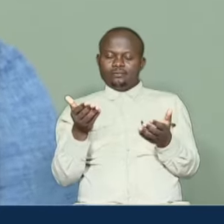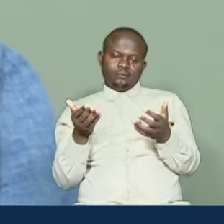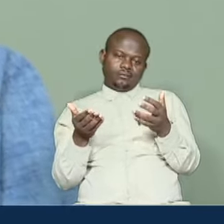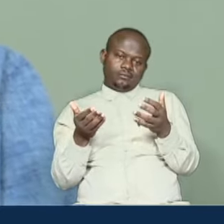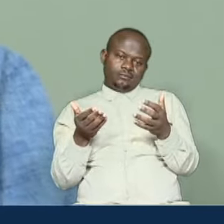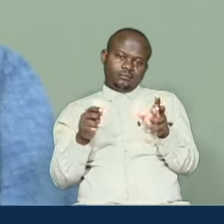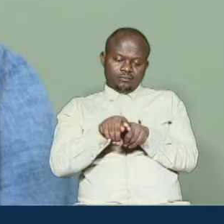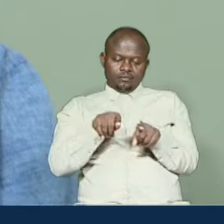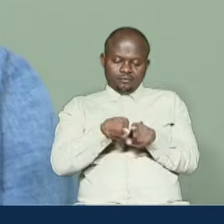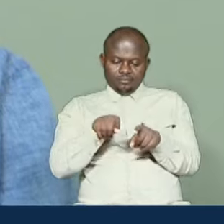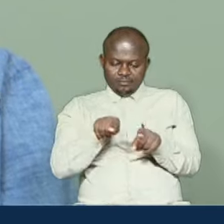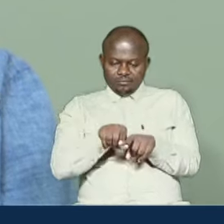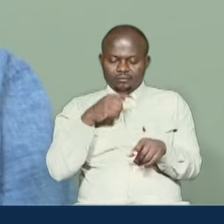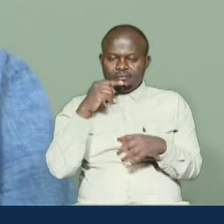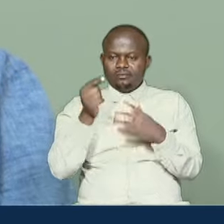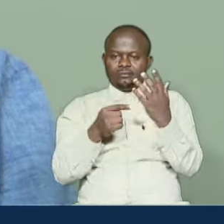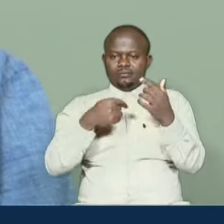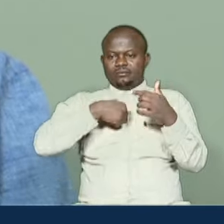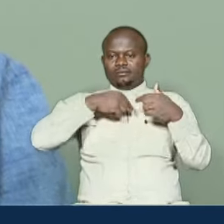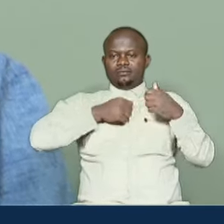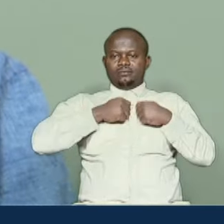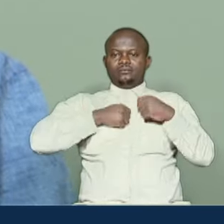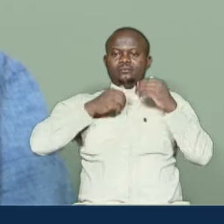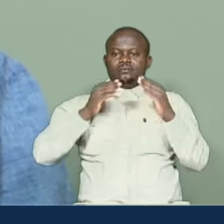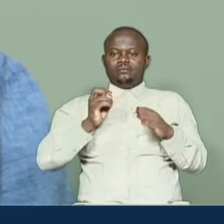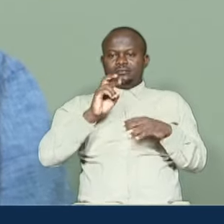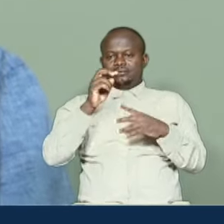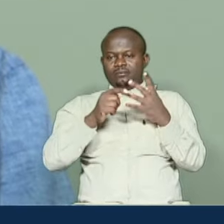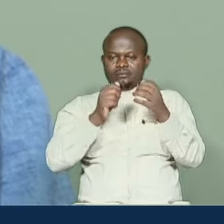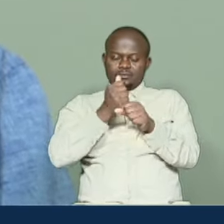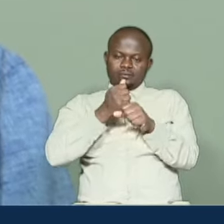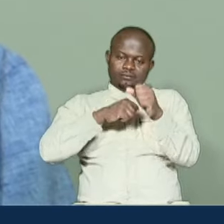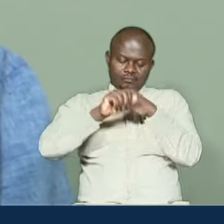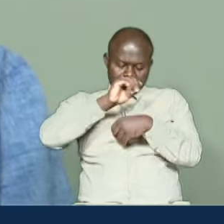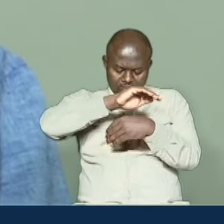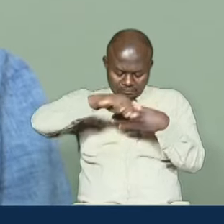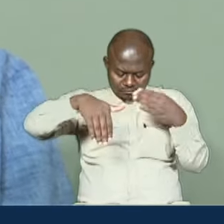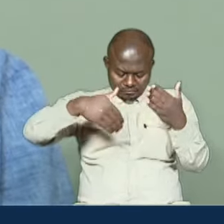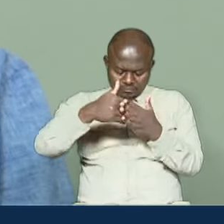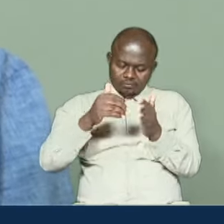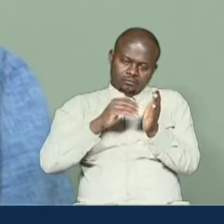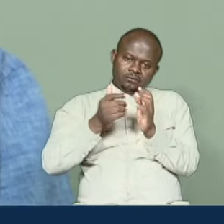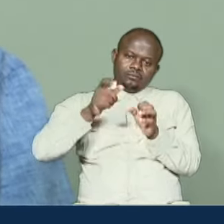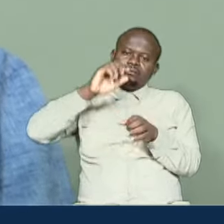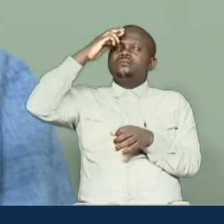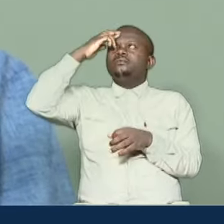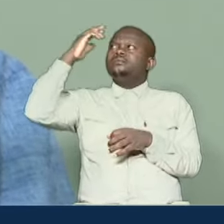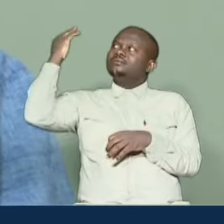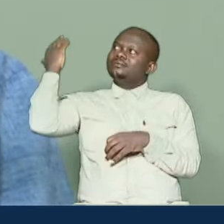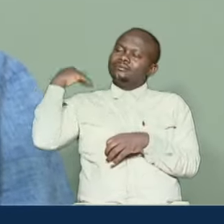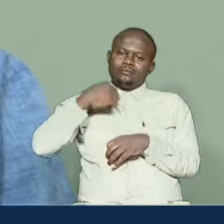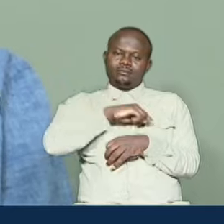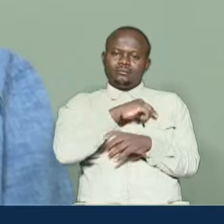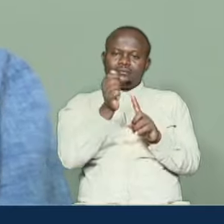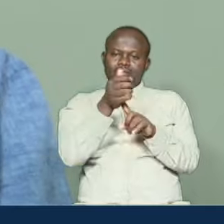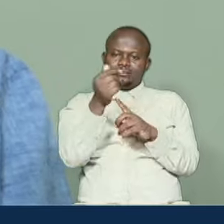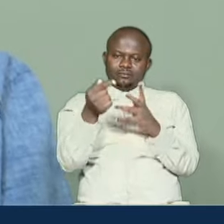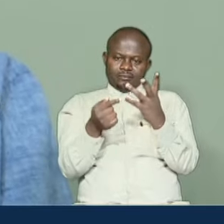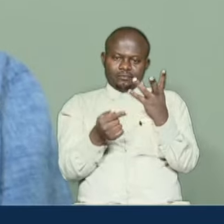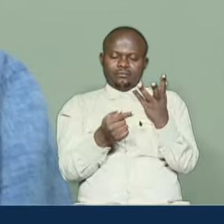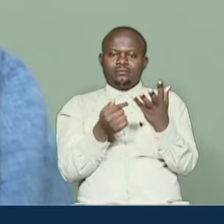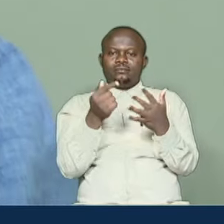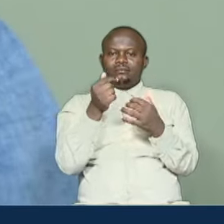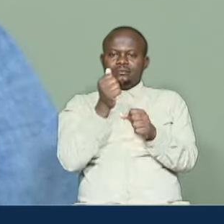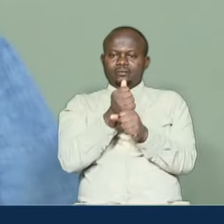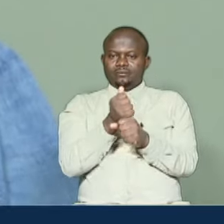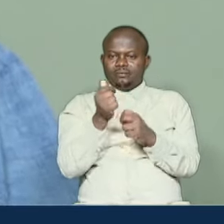Nka burya nk'ikintu cya ndi umunyarwanda cyangwa ibintu bikorwa byose ariko njya bikibuka mbese ko twari tumaze kugeza kuri ibi, ibyo twakoze